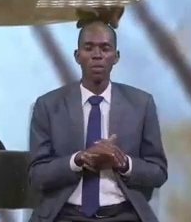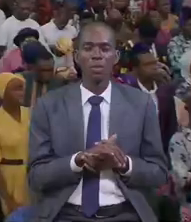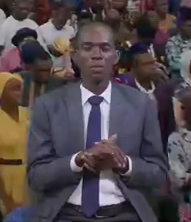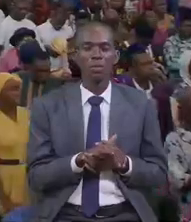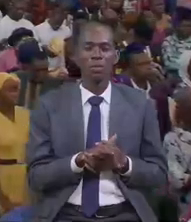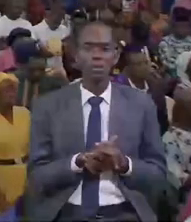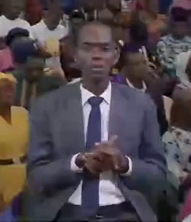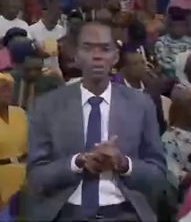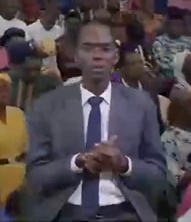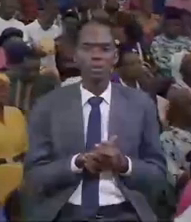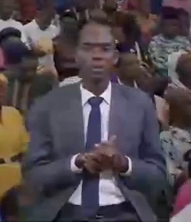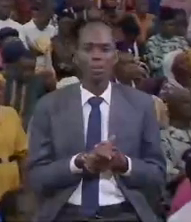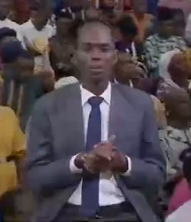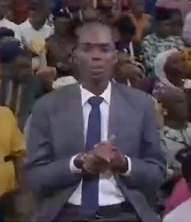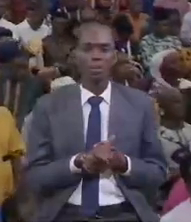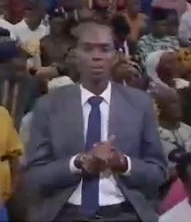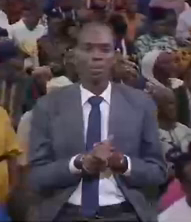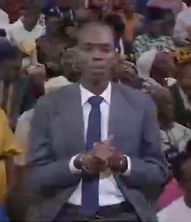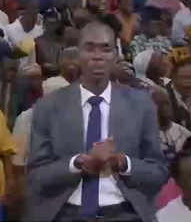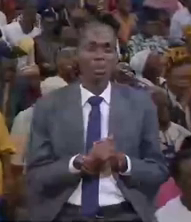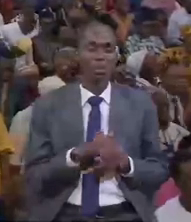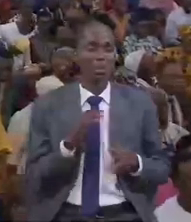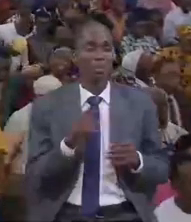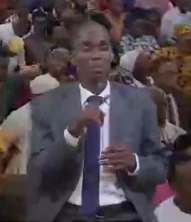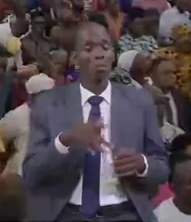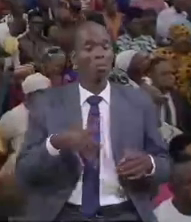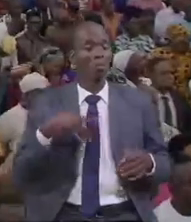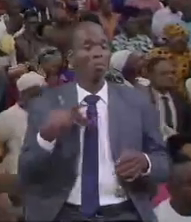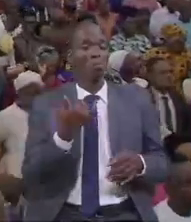S'ils sont blessés, c'est leur problème.